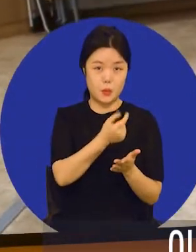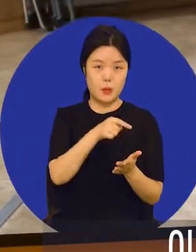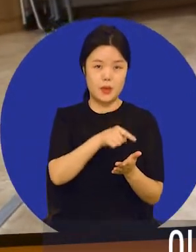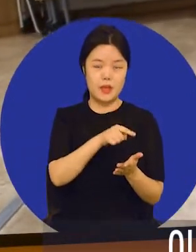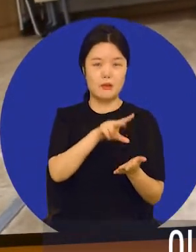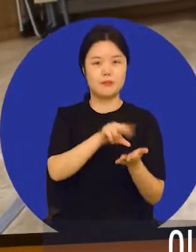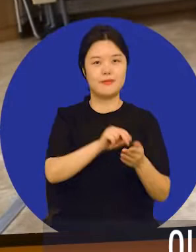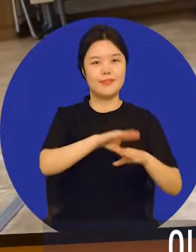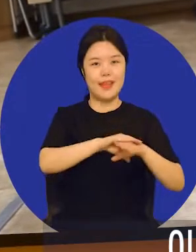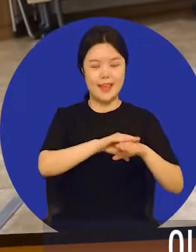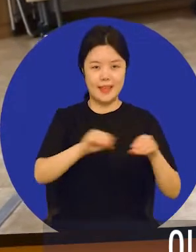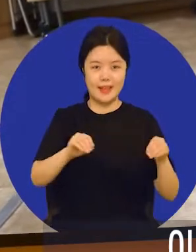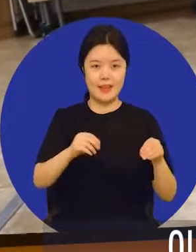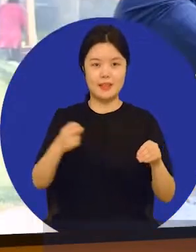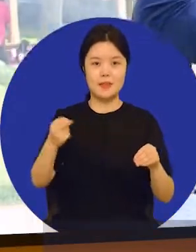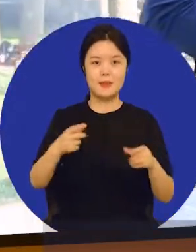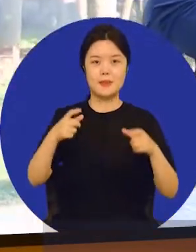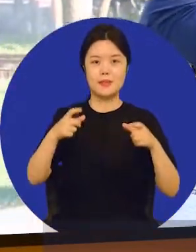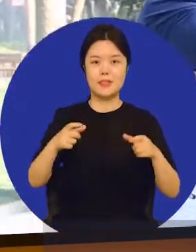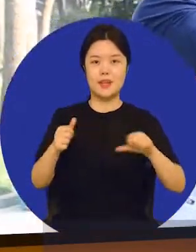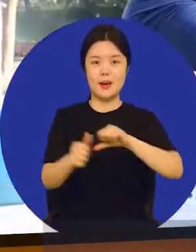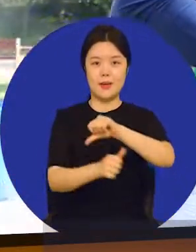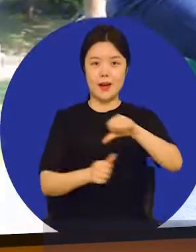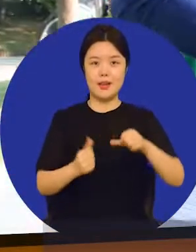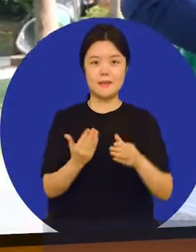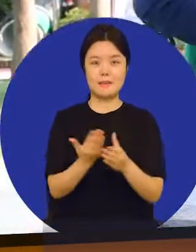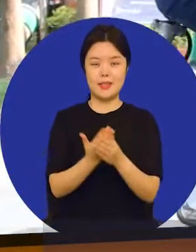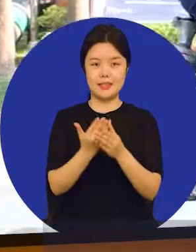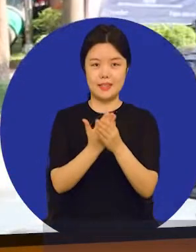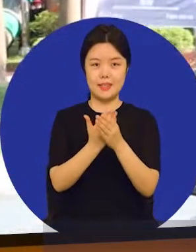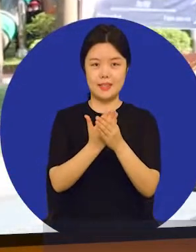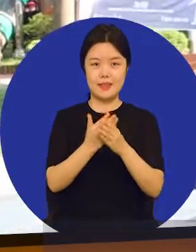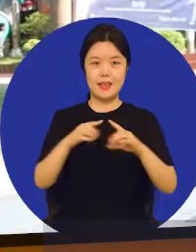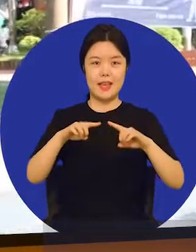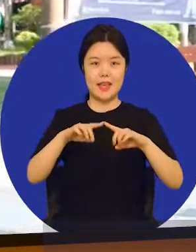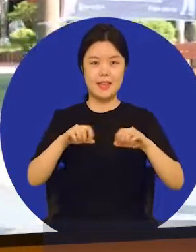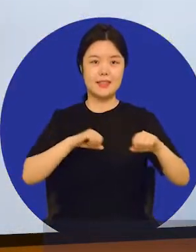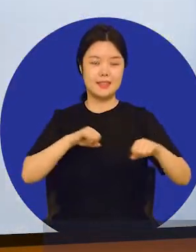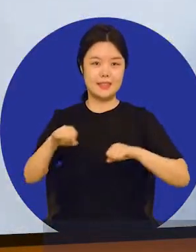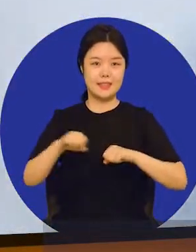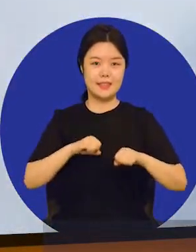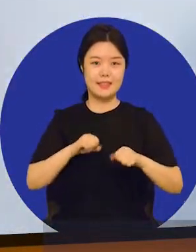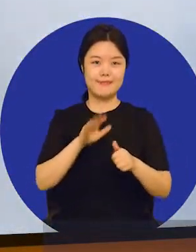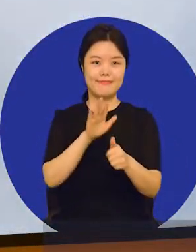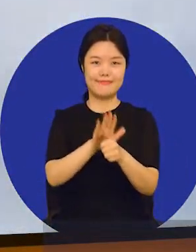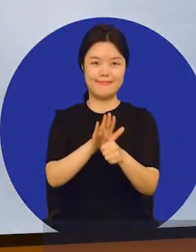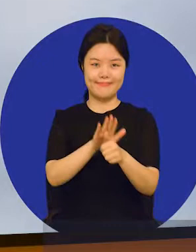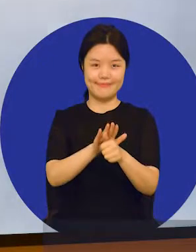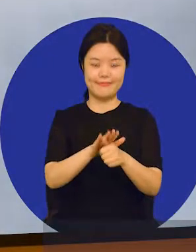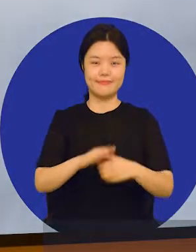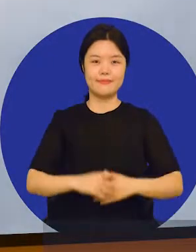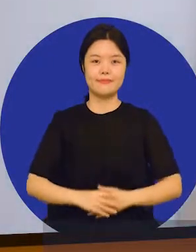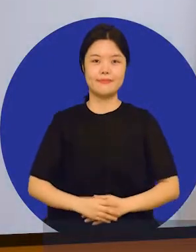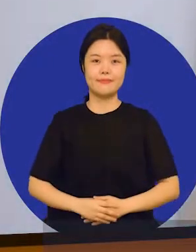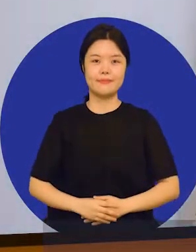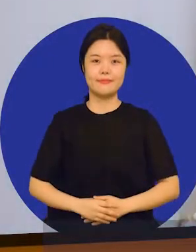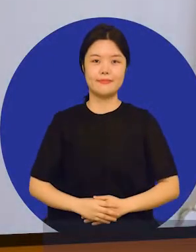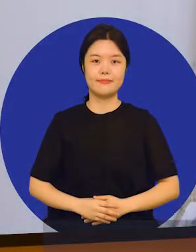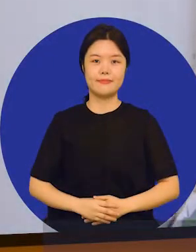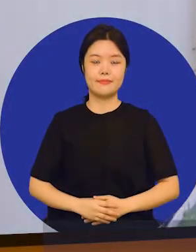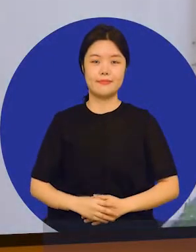사각지대를 해설 뿐만 아니라 지어 환경개선과 기후 에너지 활동에도 크게 기어 가고 있습니다